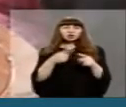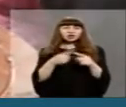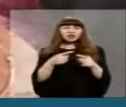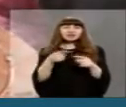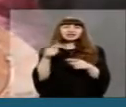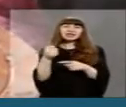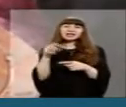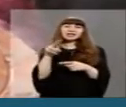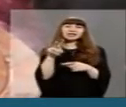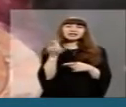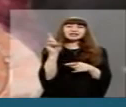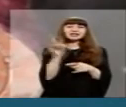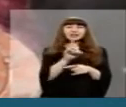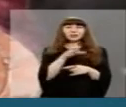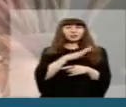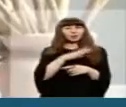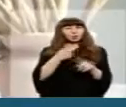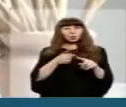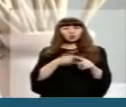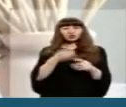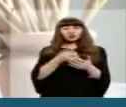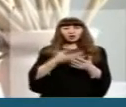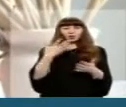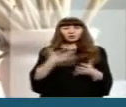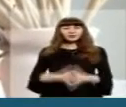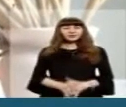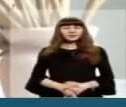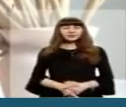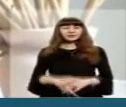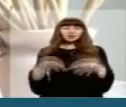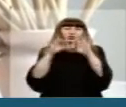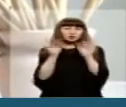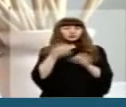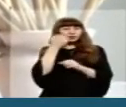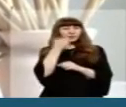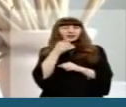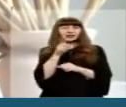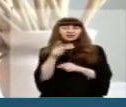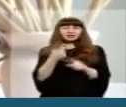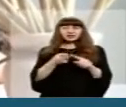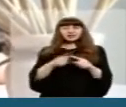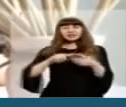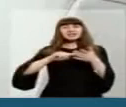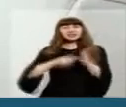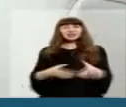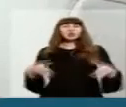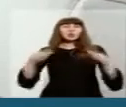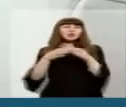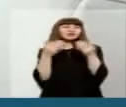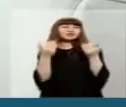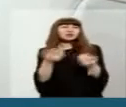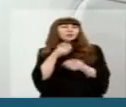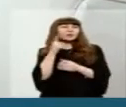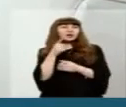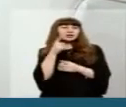золота. Сохранить традиции древнего гончарного искусства и своих предков – это еще одна цель, которая объединяет сегодня как